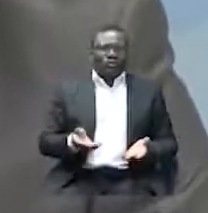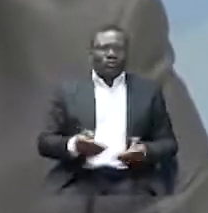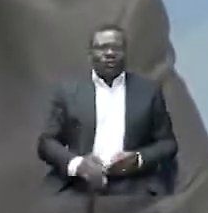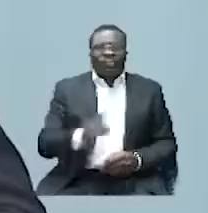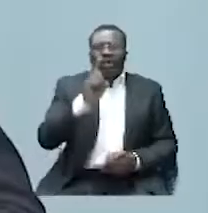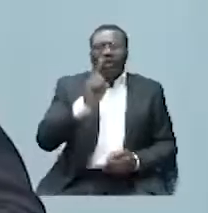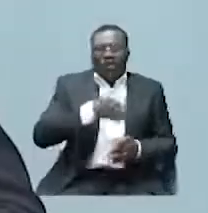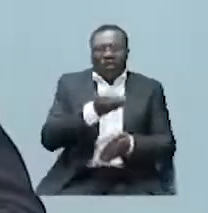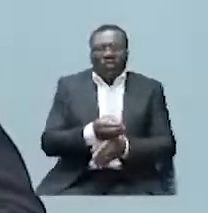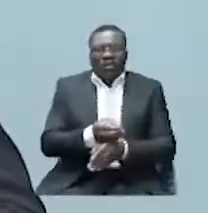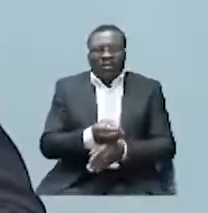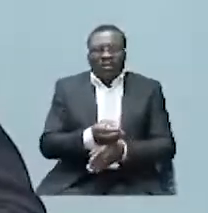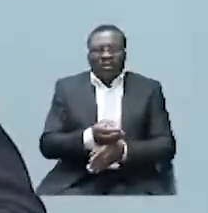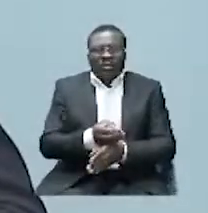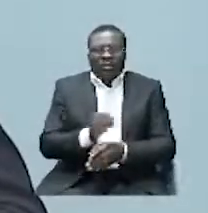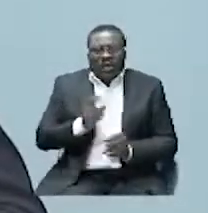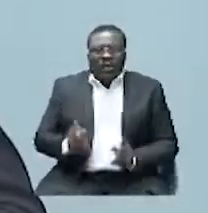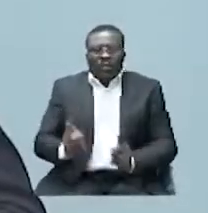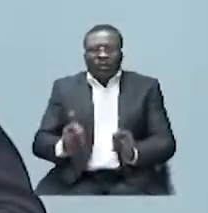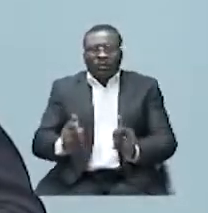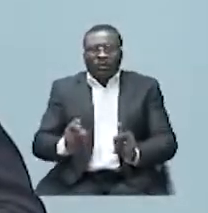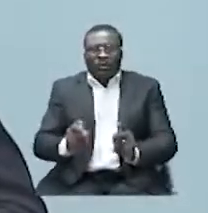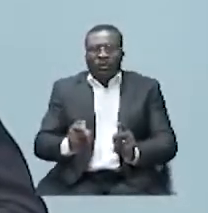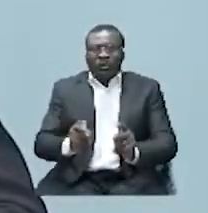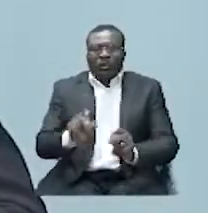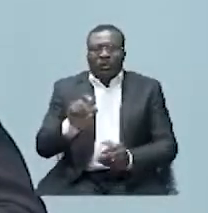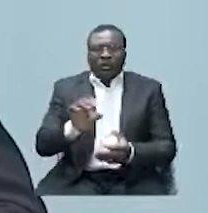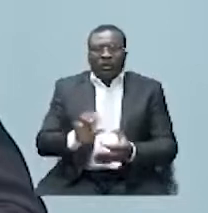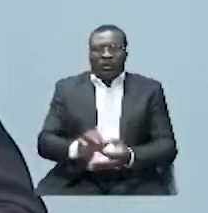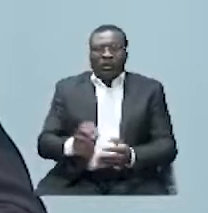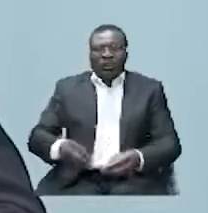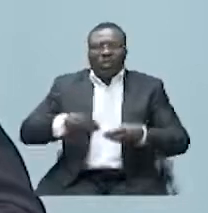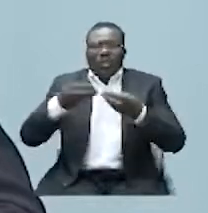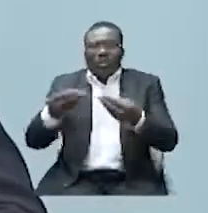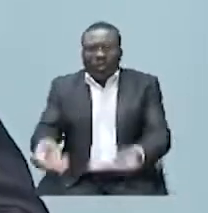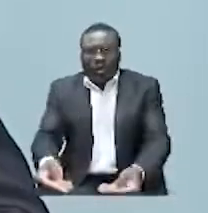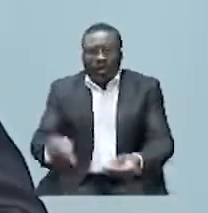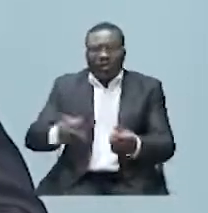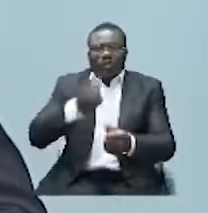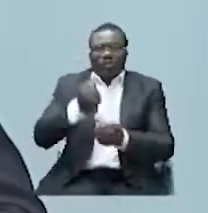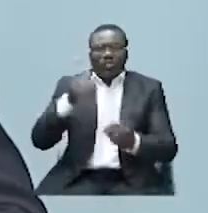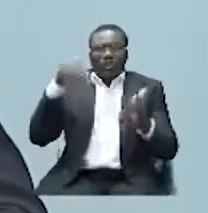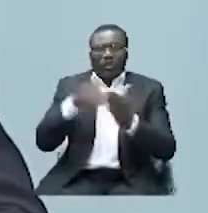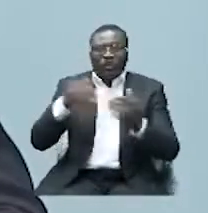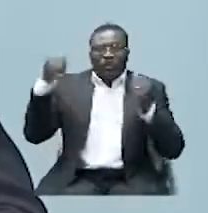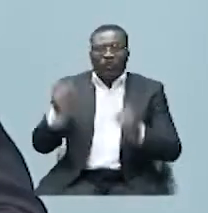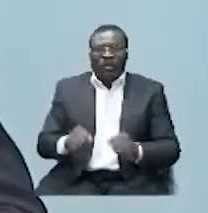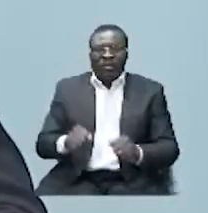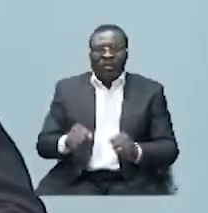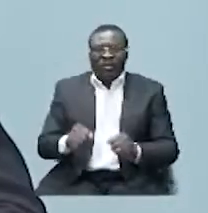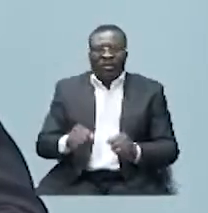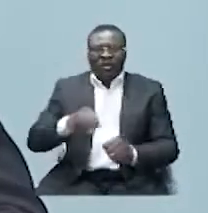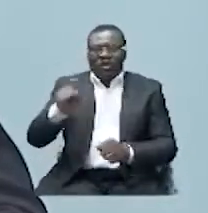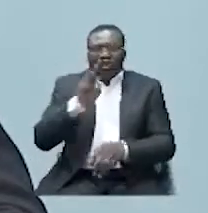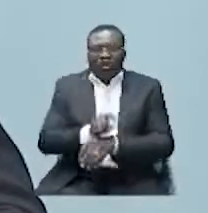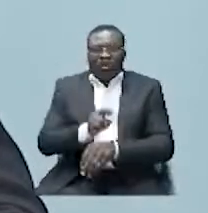le concret, il urge de donner aux institutions de contre-pouvoir